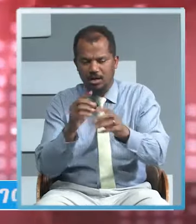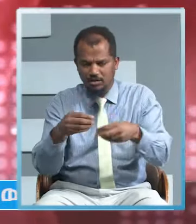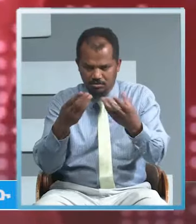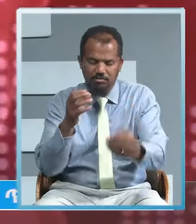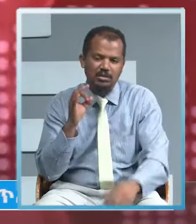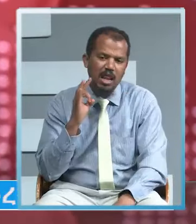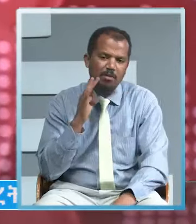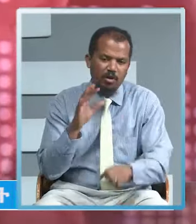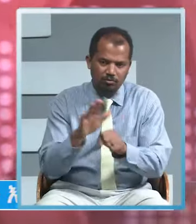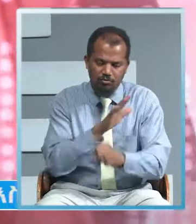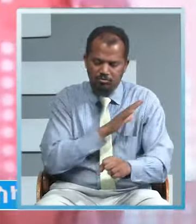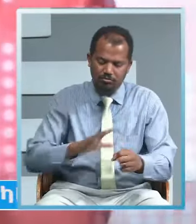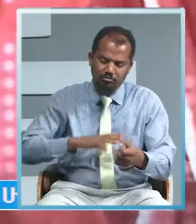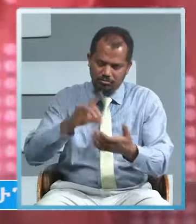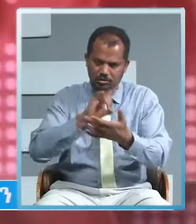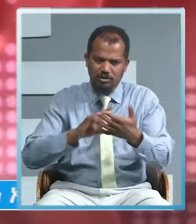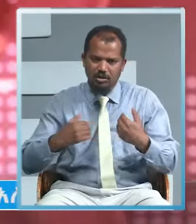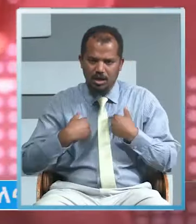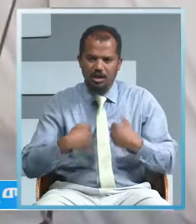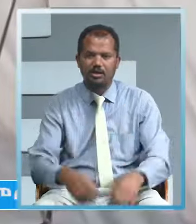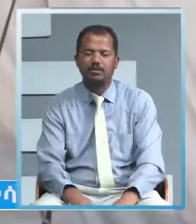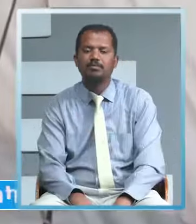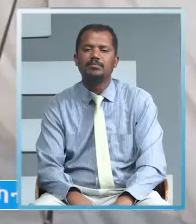ሰጥተዋል። ሰላማዊት ሙሉጌታ ዝርዝር አላት።